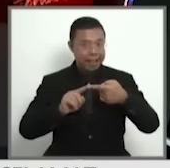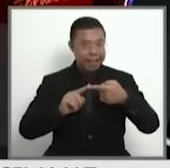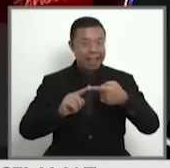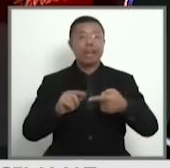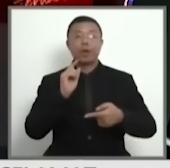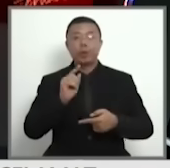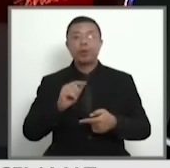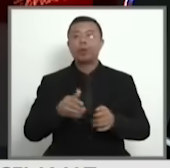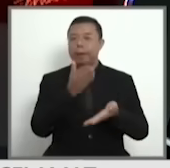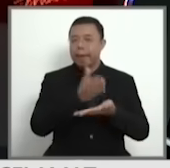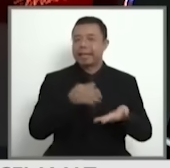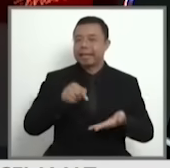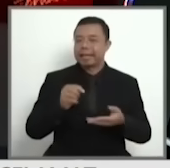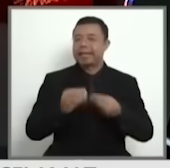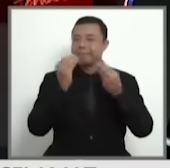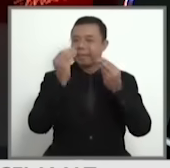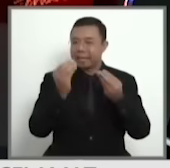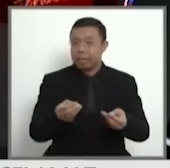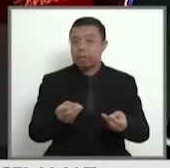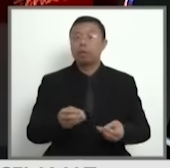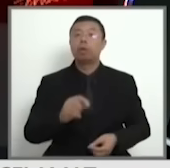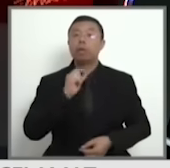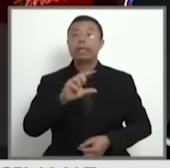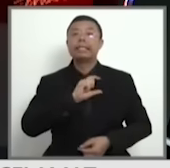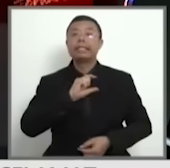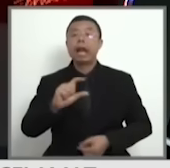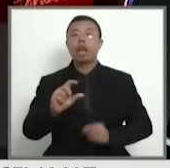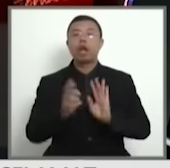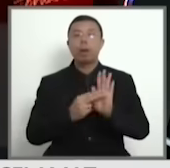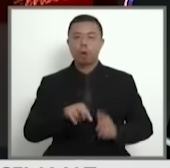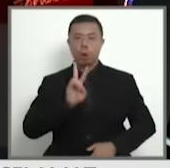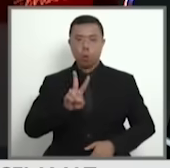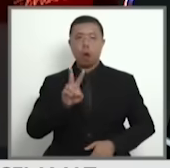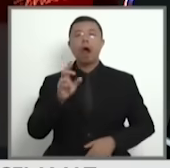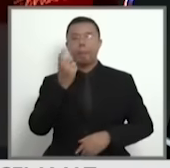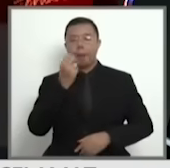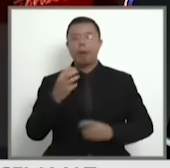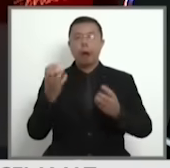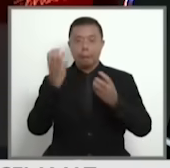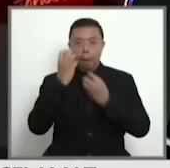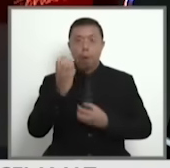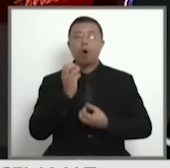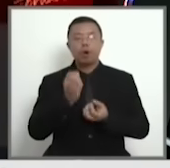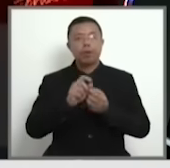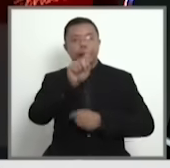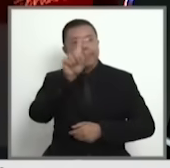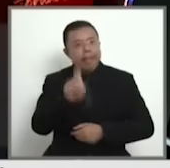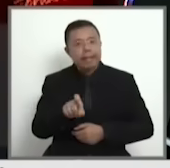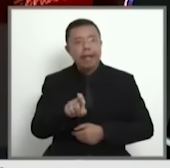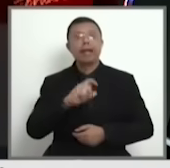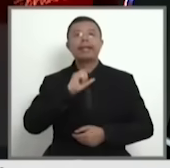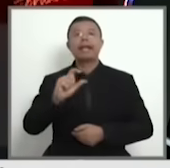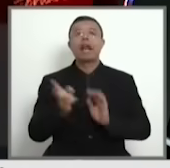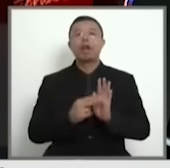untuk segmen ini akan kita berikan langsung capres nomor urut bapakaboanto untuk bertanya ke